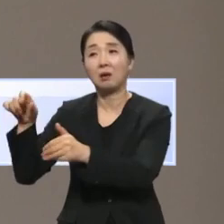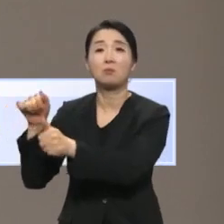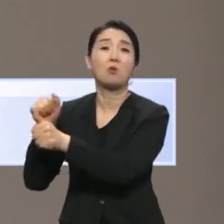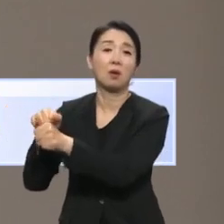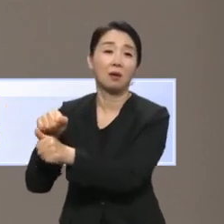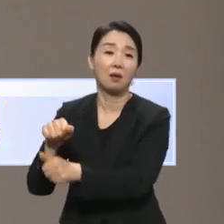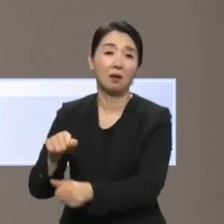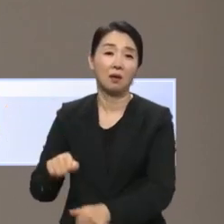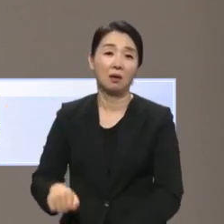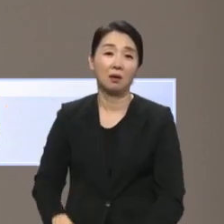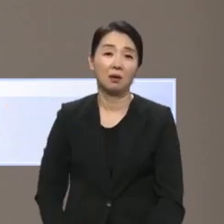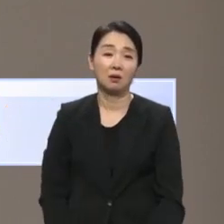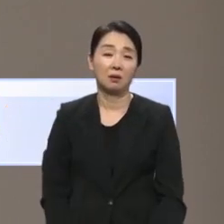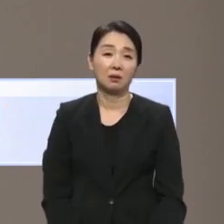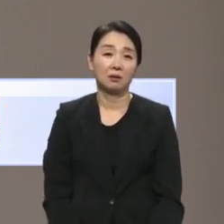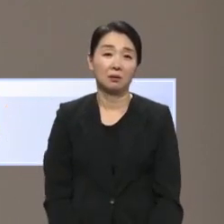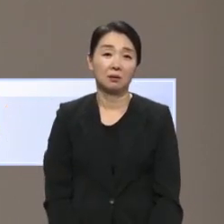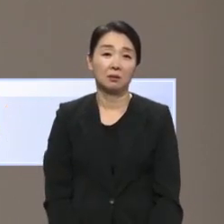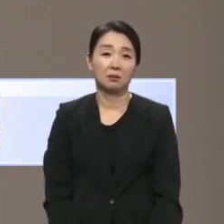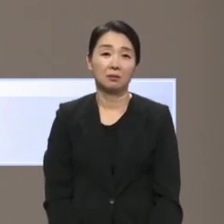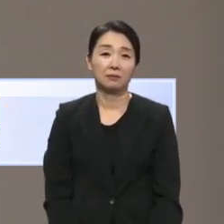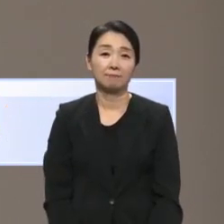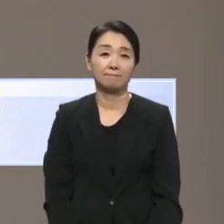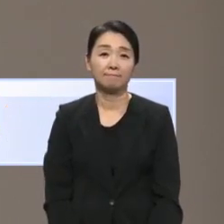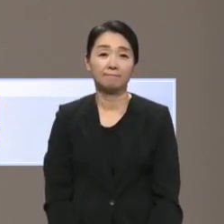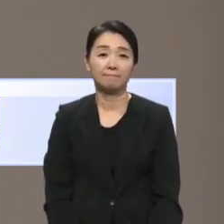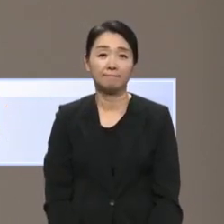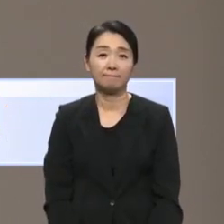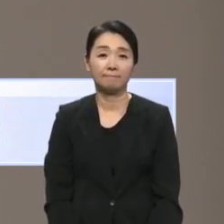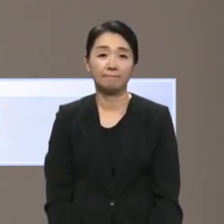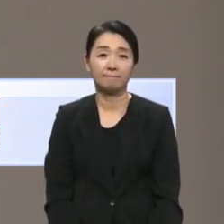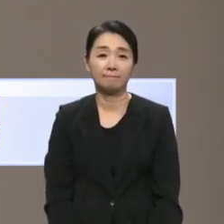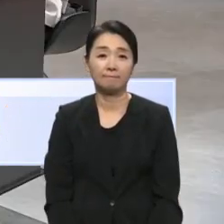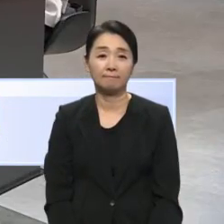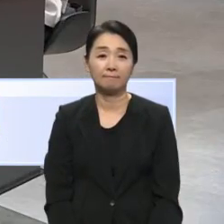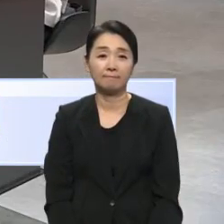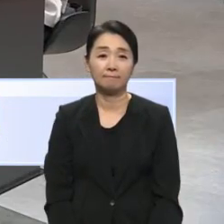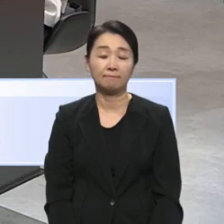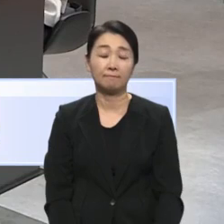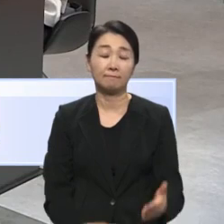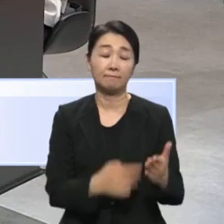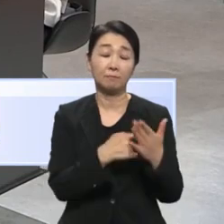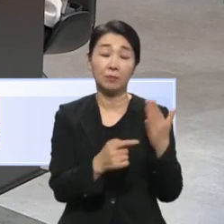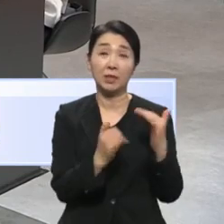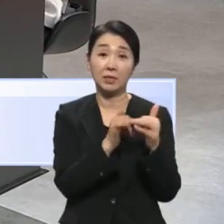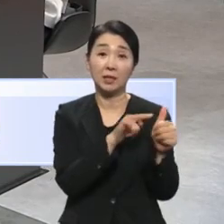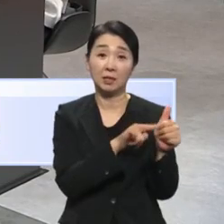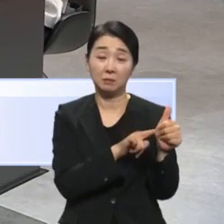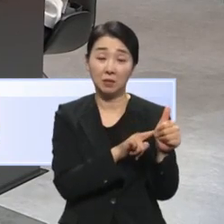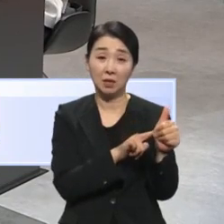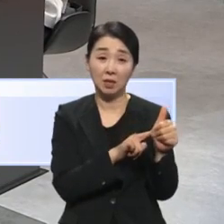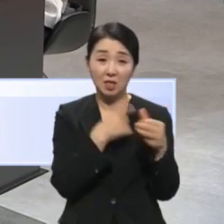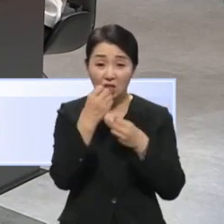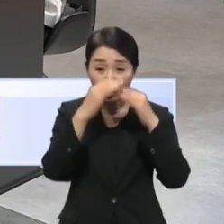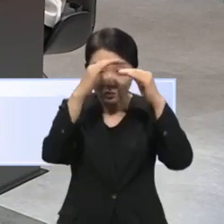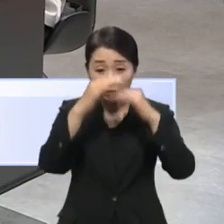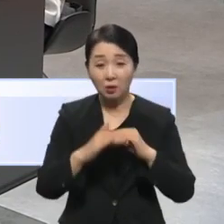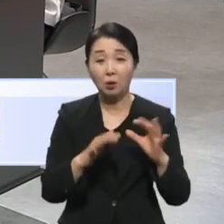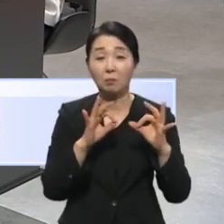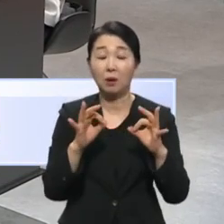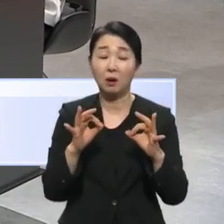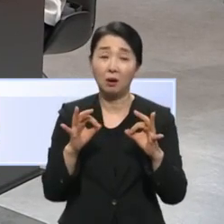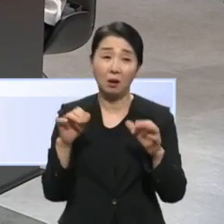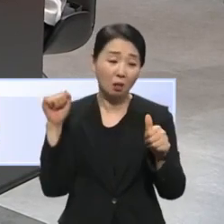폭행은계속되었다. 우선,피해자의 진술에따르면폭행이발생한이유는무엇입니까?